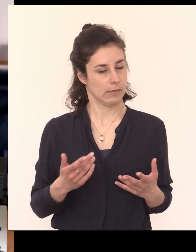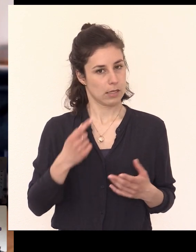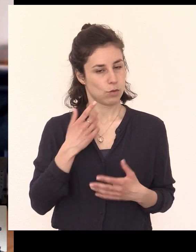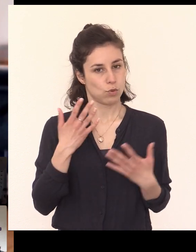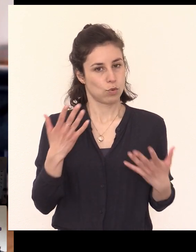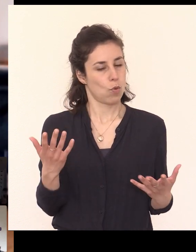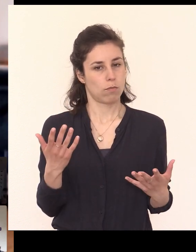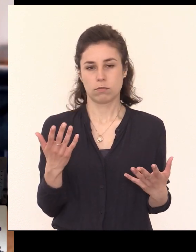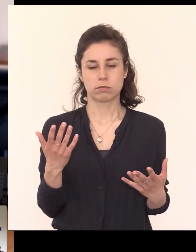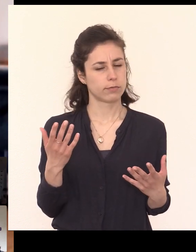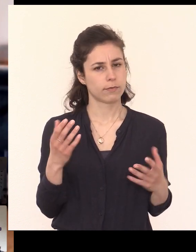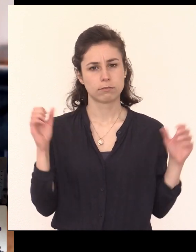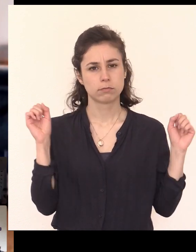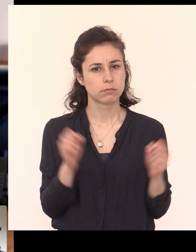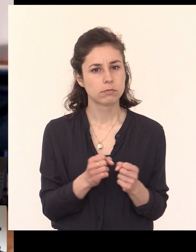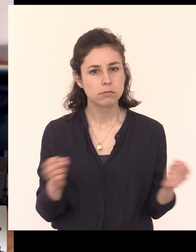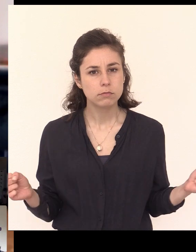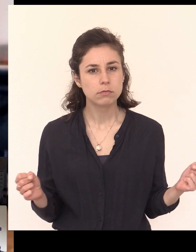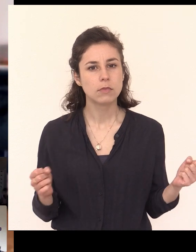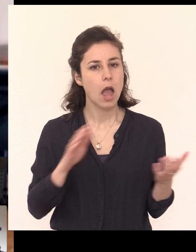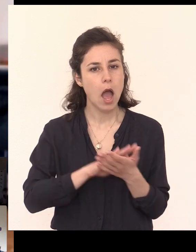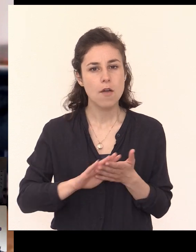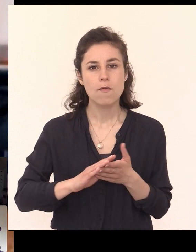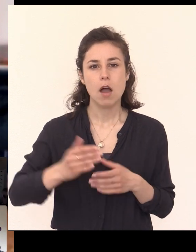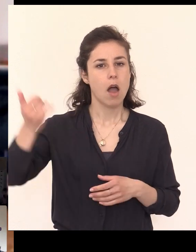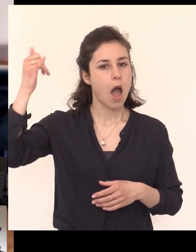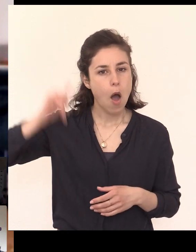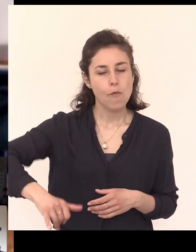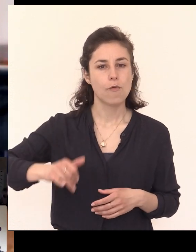Echt reich an der Autolinie.